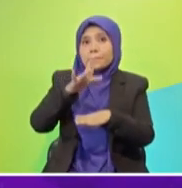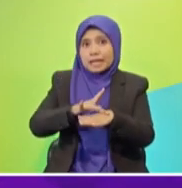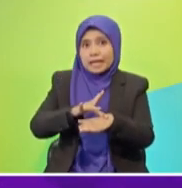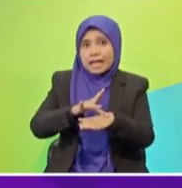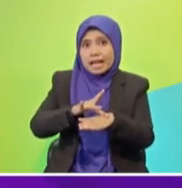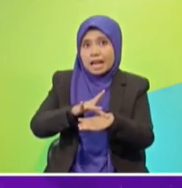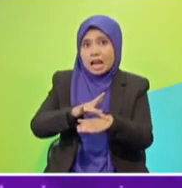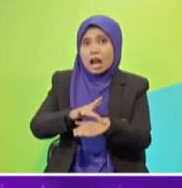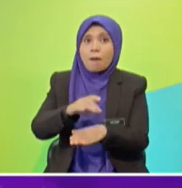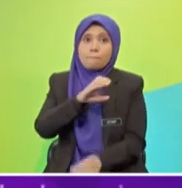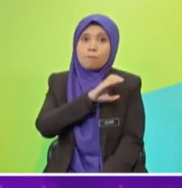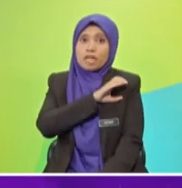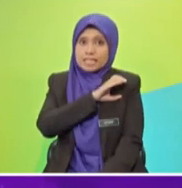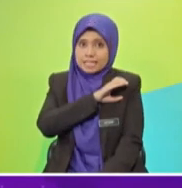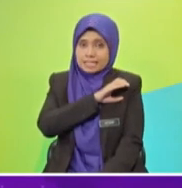mengakibatkan